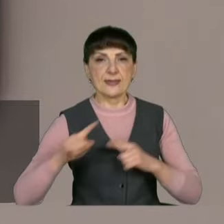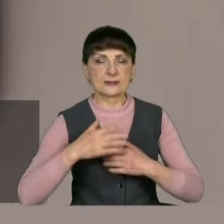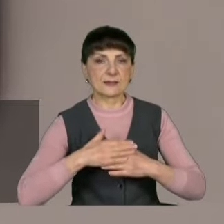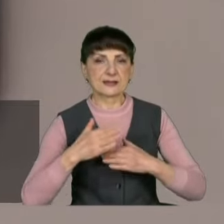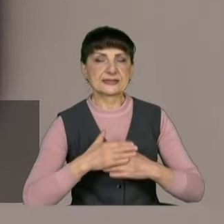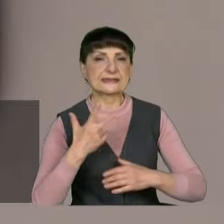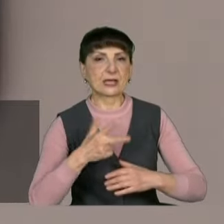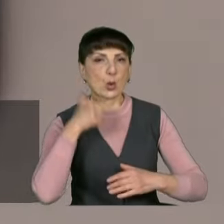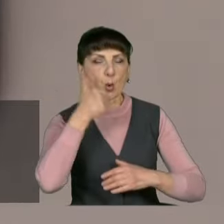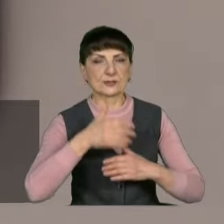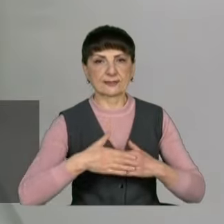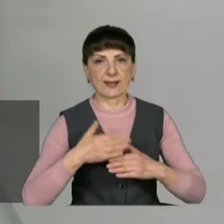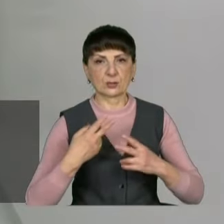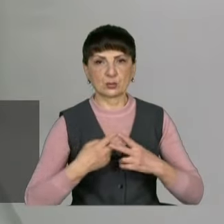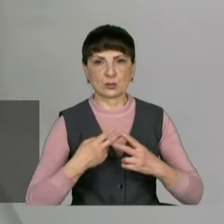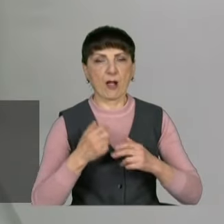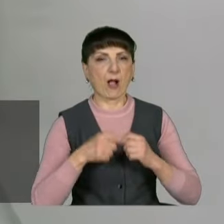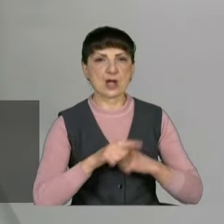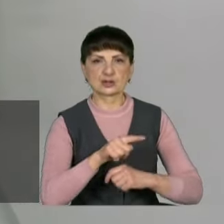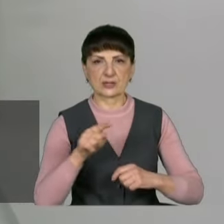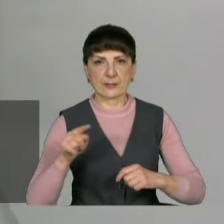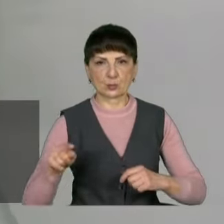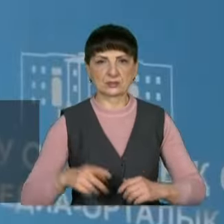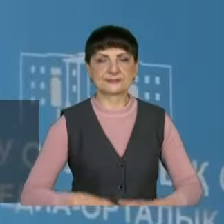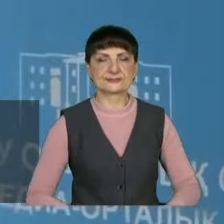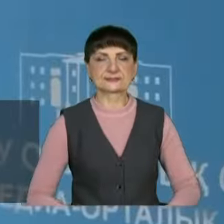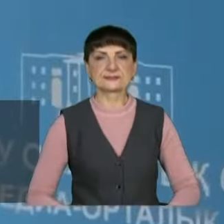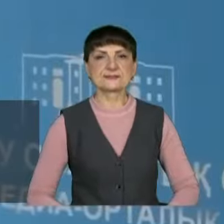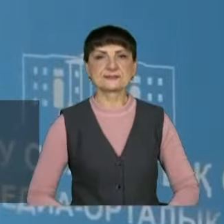к 3 годам лишения свободы каждого.